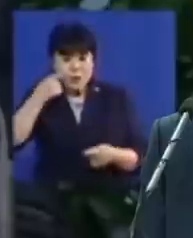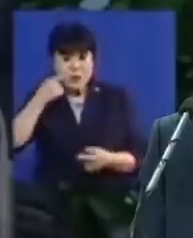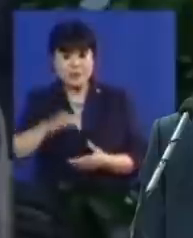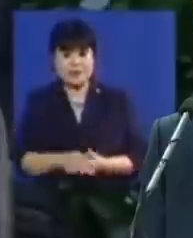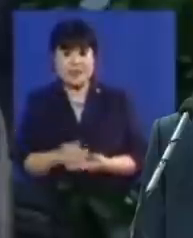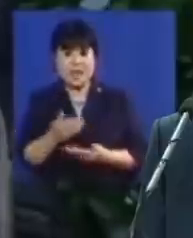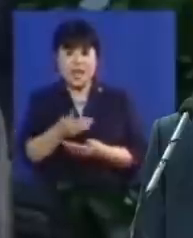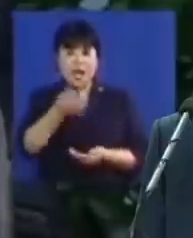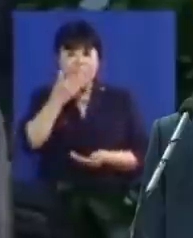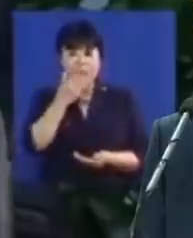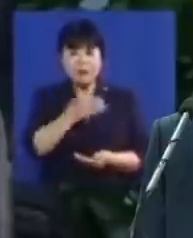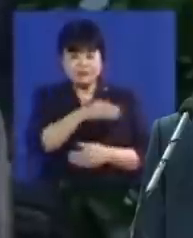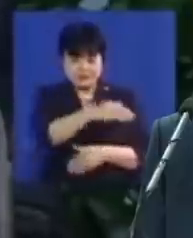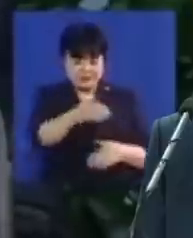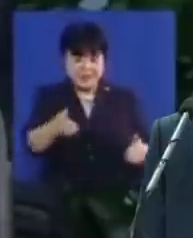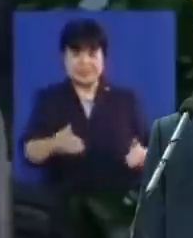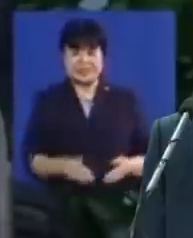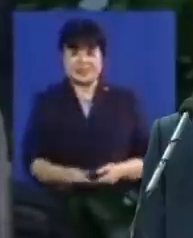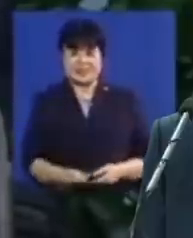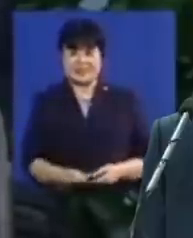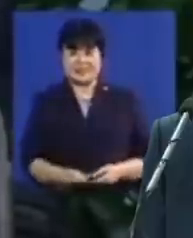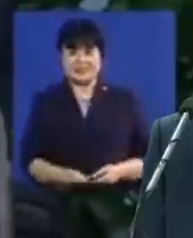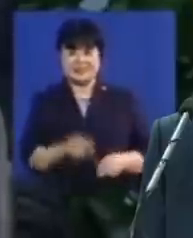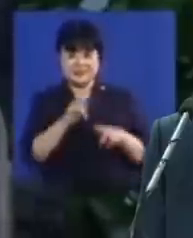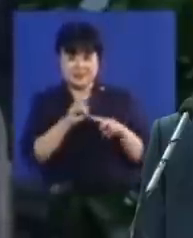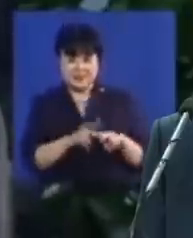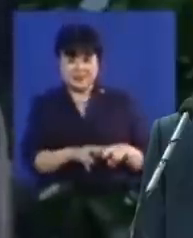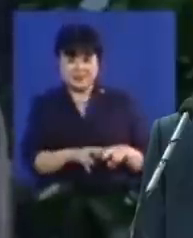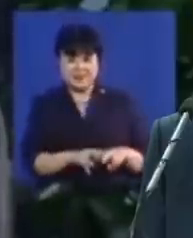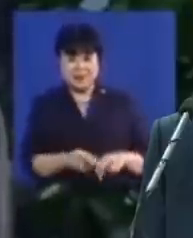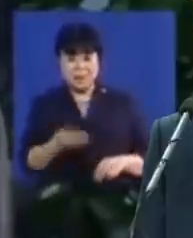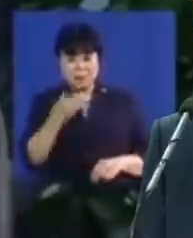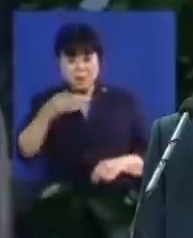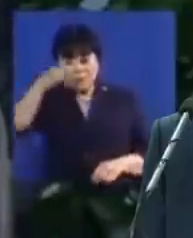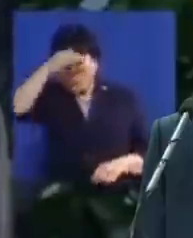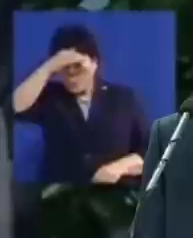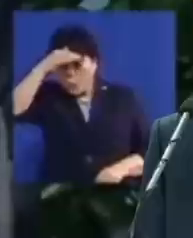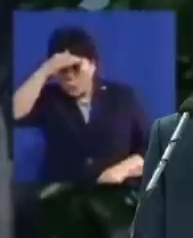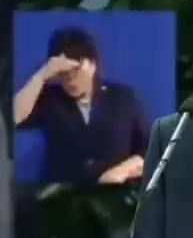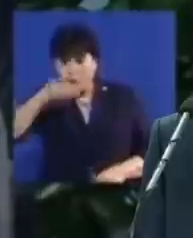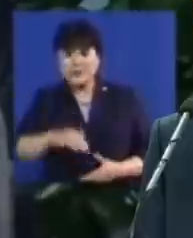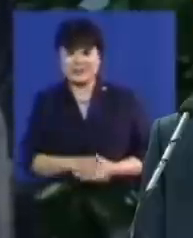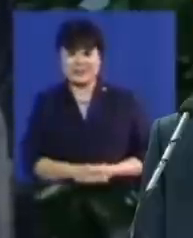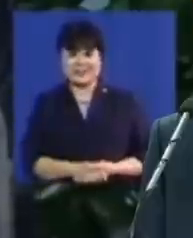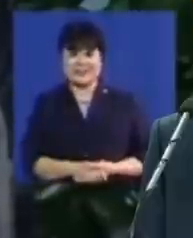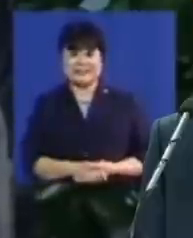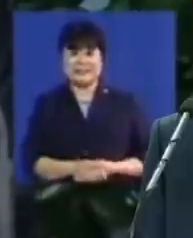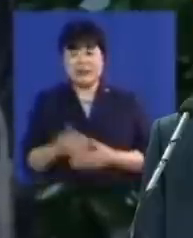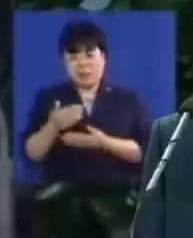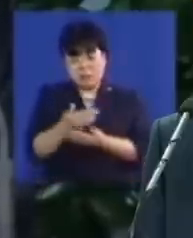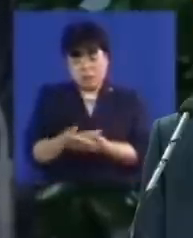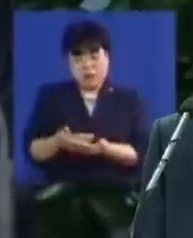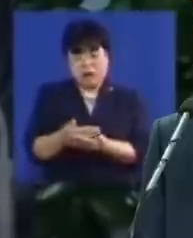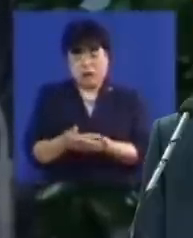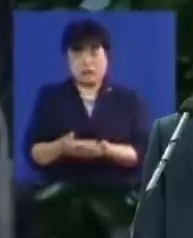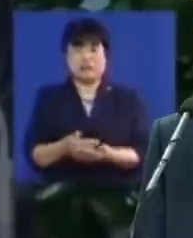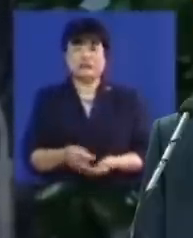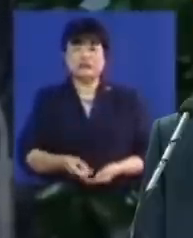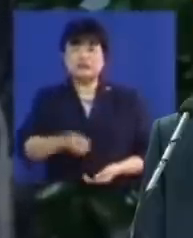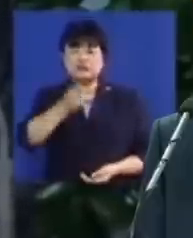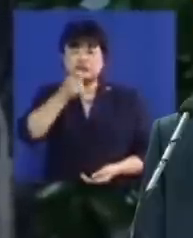그 밥상 있는데 그 운목에 앉아서 밥 먹는 거는 이렇게 내다보니까 아주 멀건